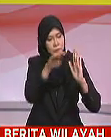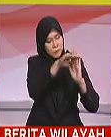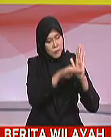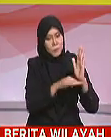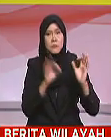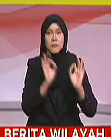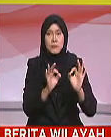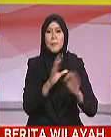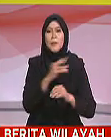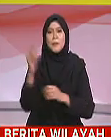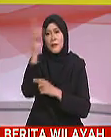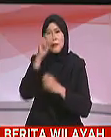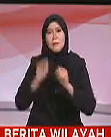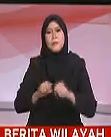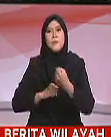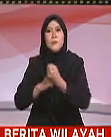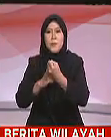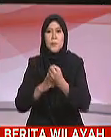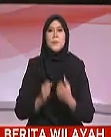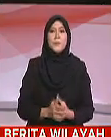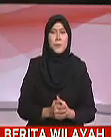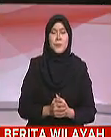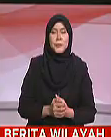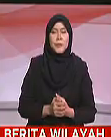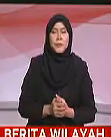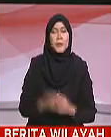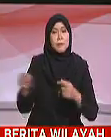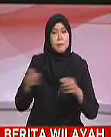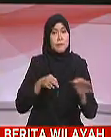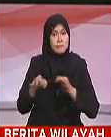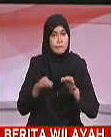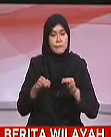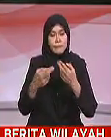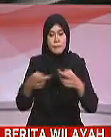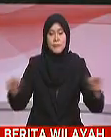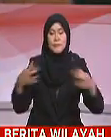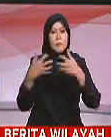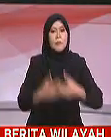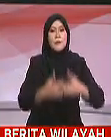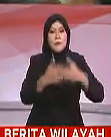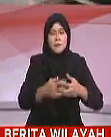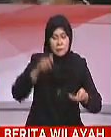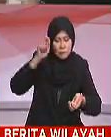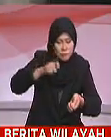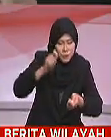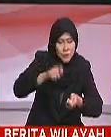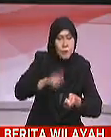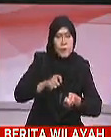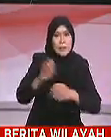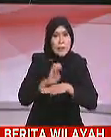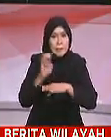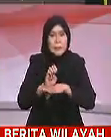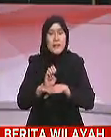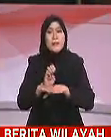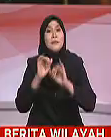insyaAllah kementerian kita boleh menyokong. Beliau mengulas perkara itu selepas merasmikan kilang pertukangan emas Koperasi Makmur